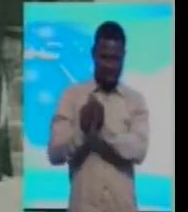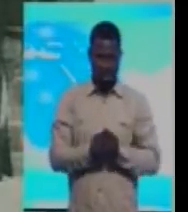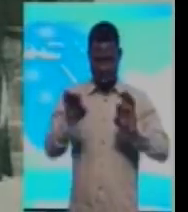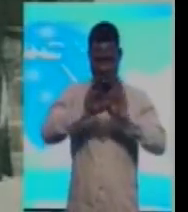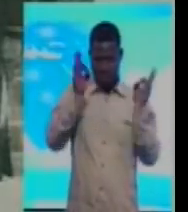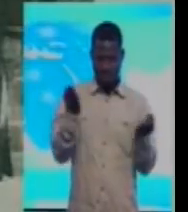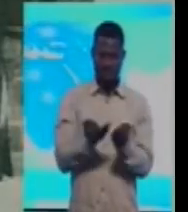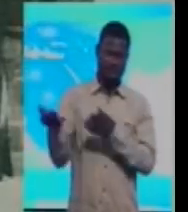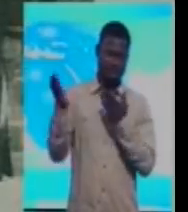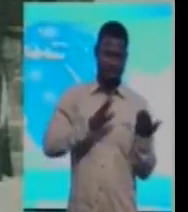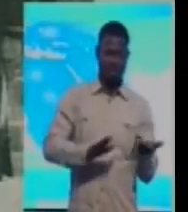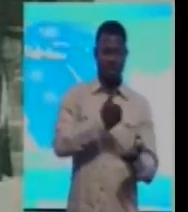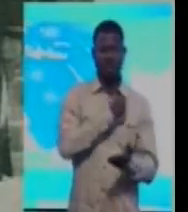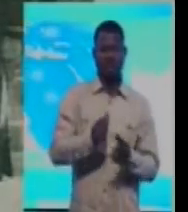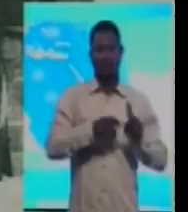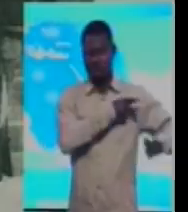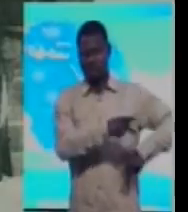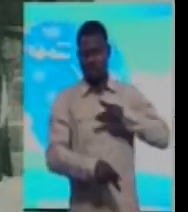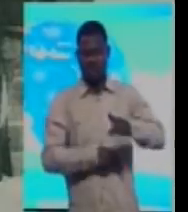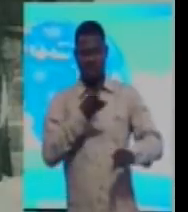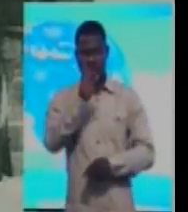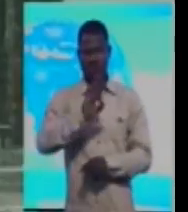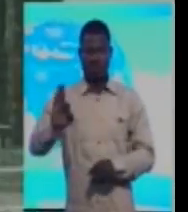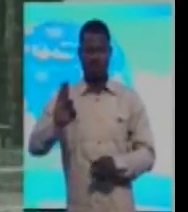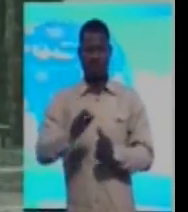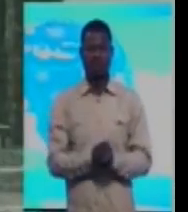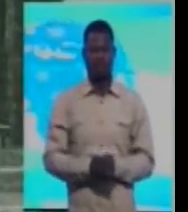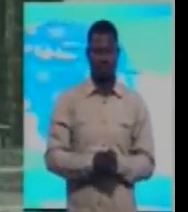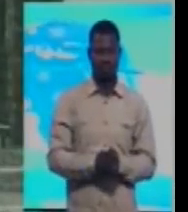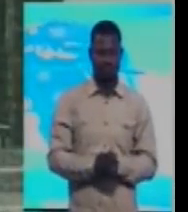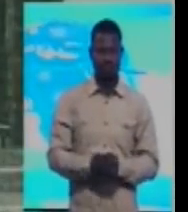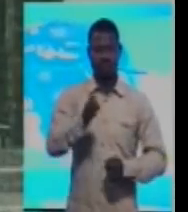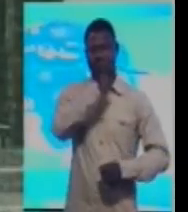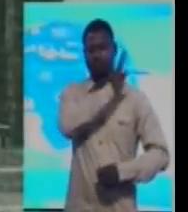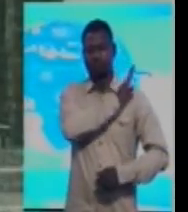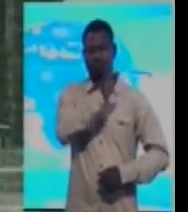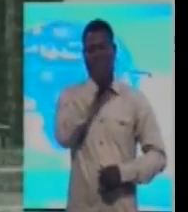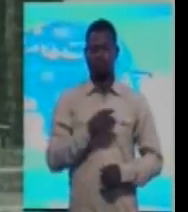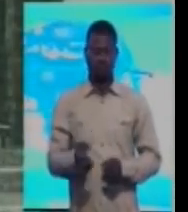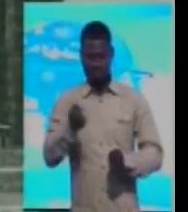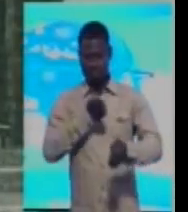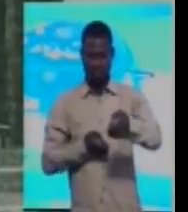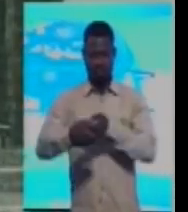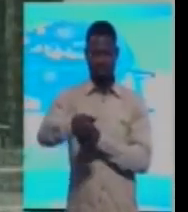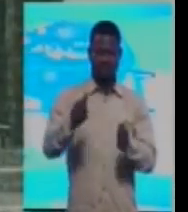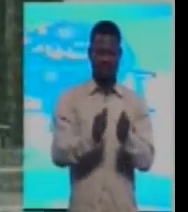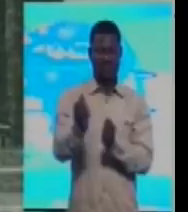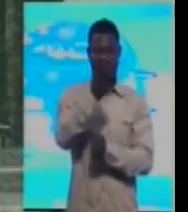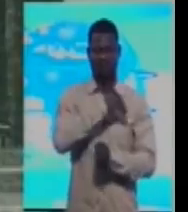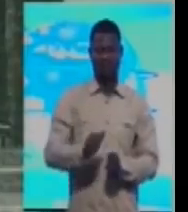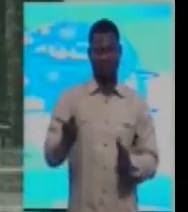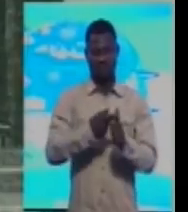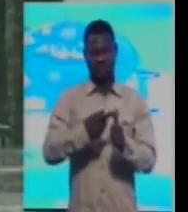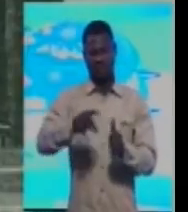des victimes ainsi qu'au peuple burkinabé. Benoît Desormeaux a aussi échangé avec Christophe Dabiré sur